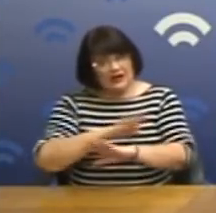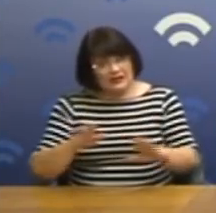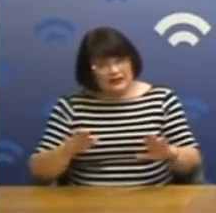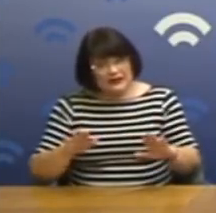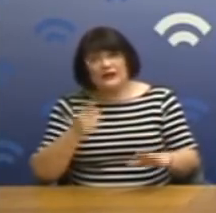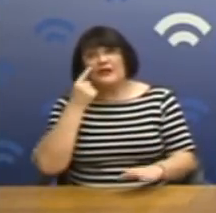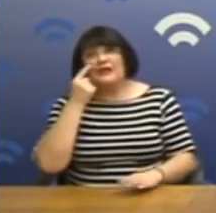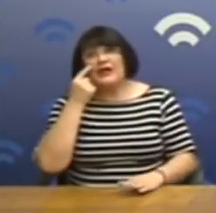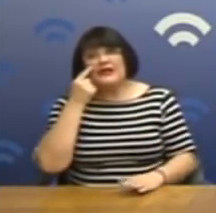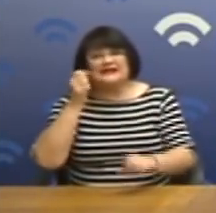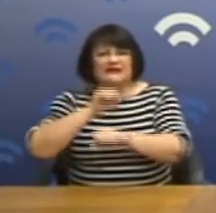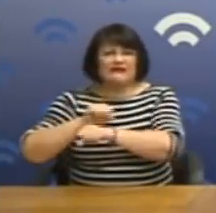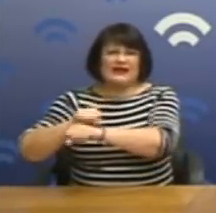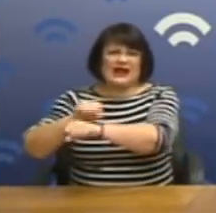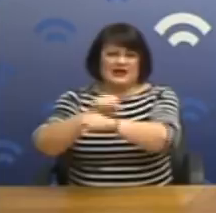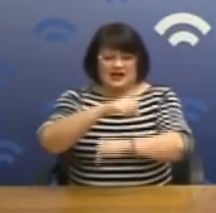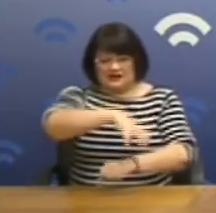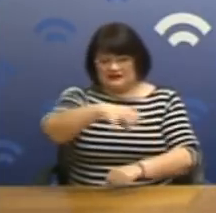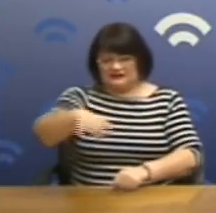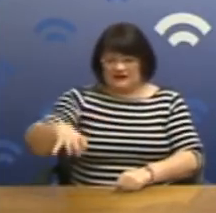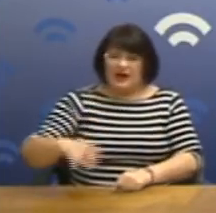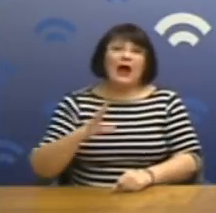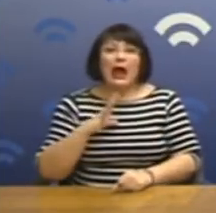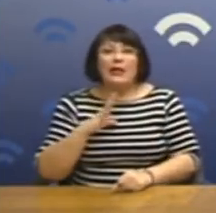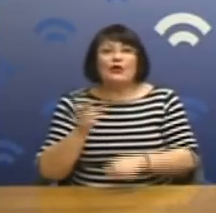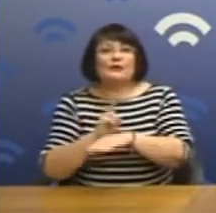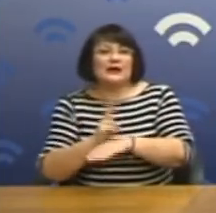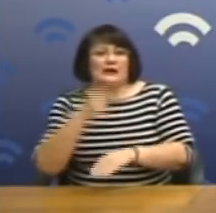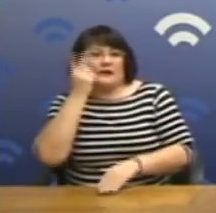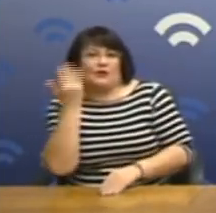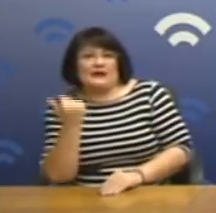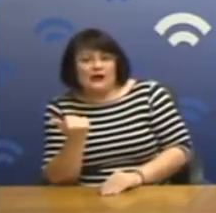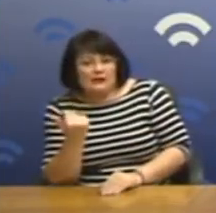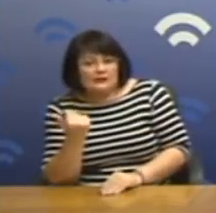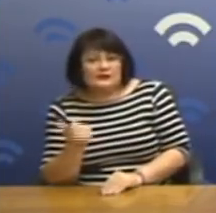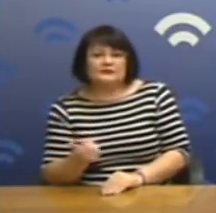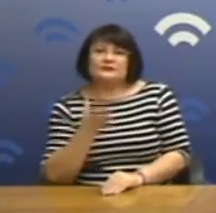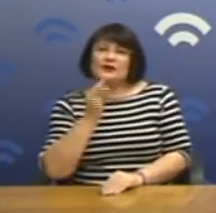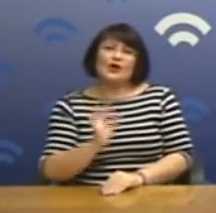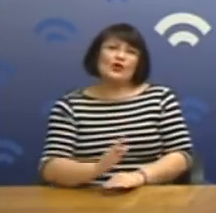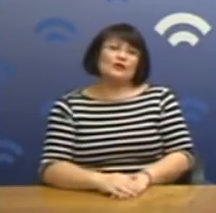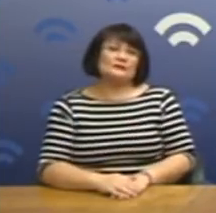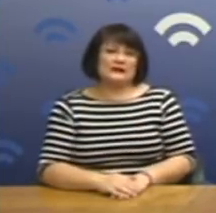η χώρα φυλακές, ανθρώπους χωρίς χαρτιά και δικαιώματα, αφού δεν